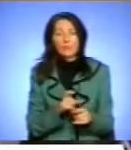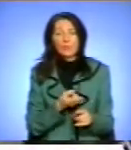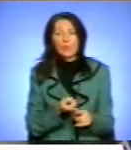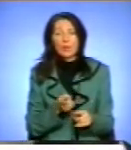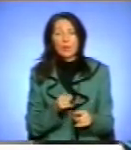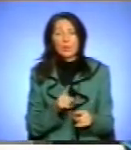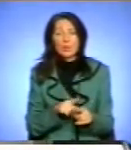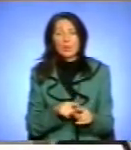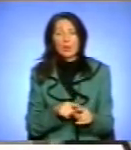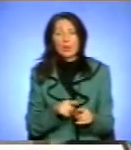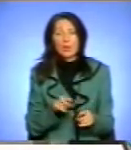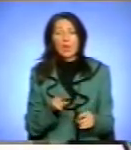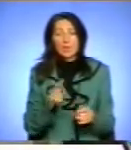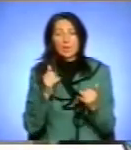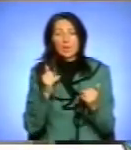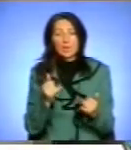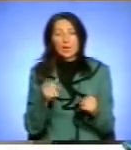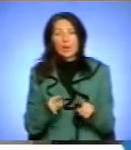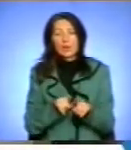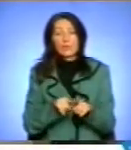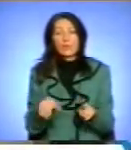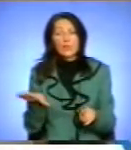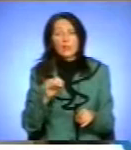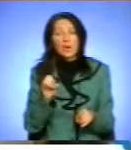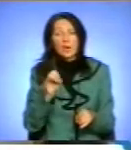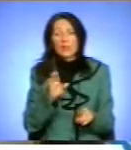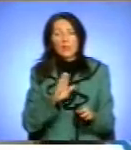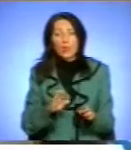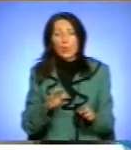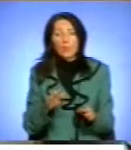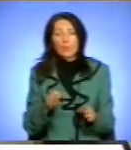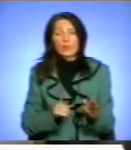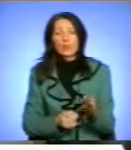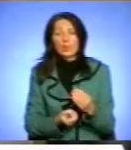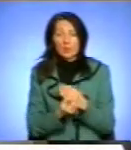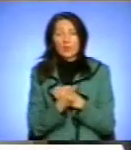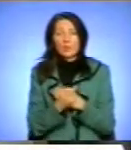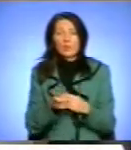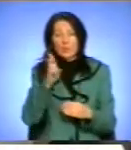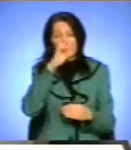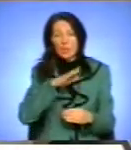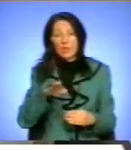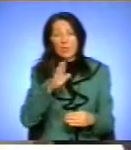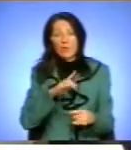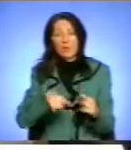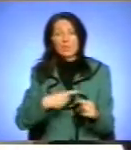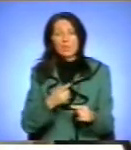освічена в той час, як і сьогодні, Європа. Постала держава через кілька днів, яку